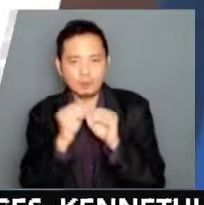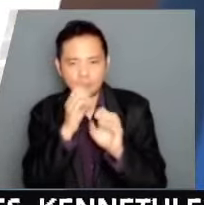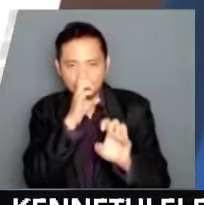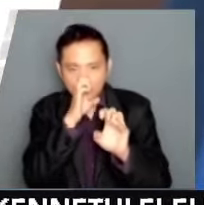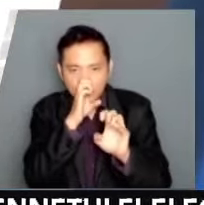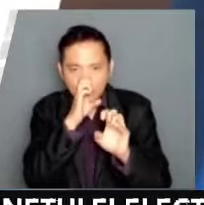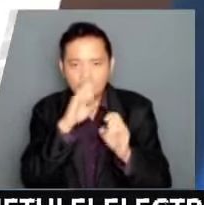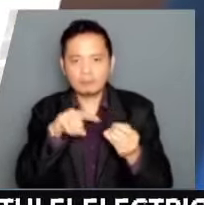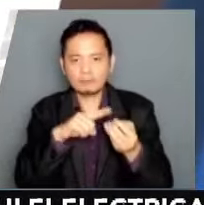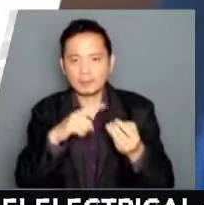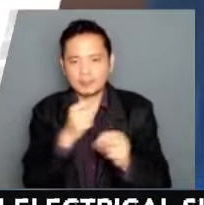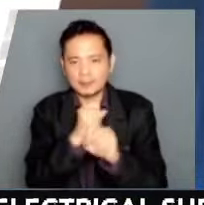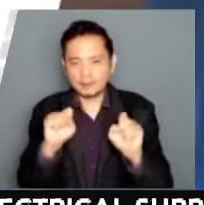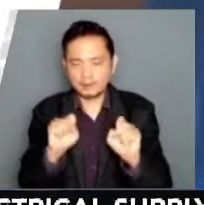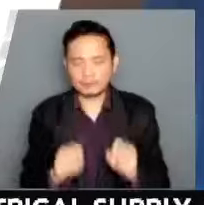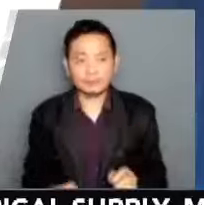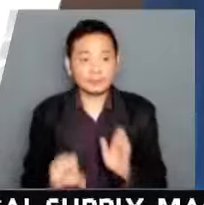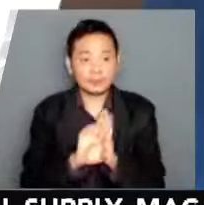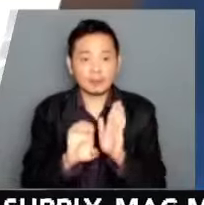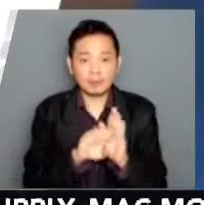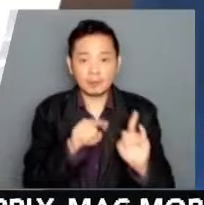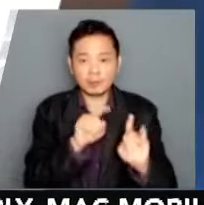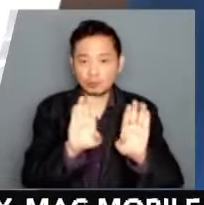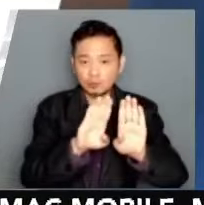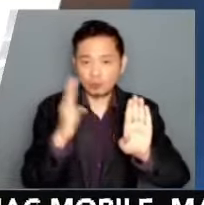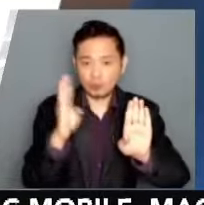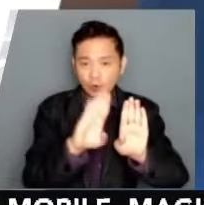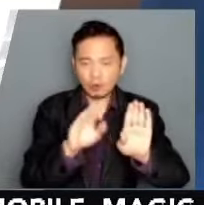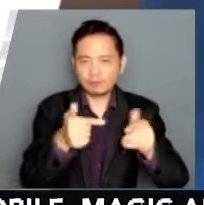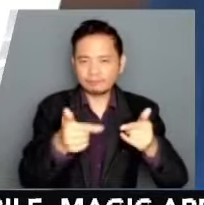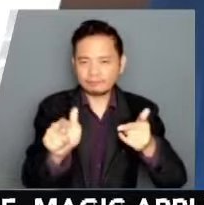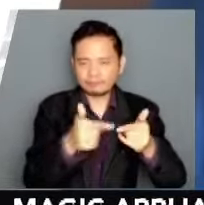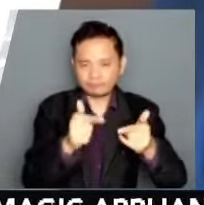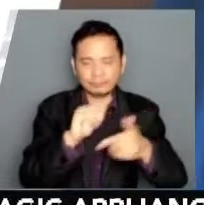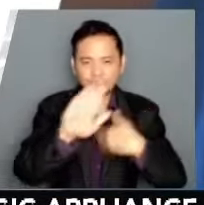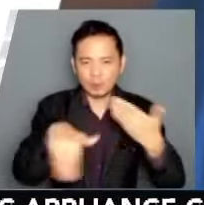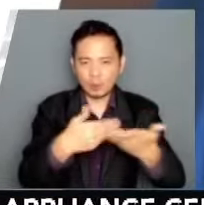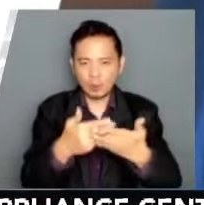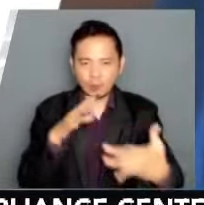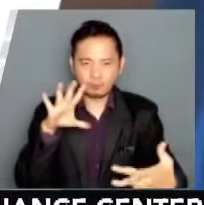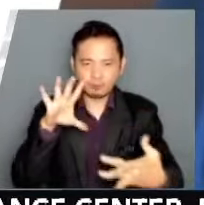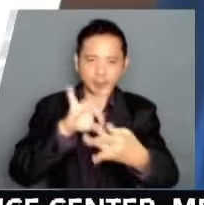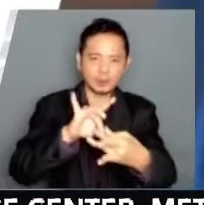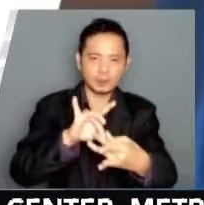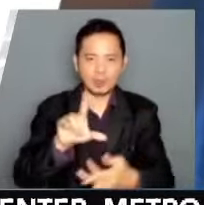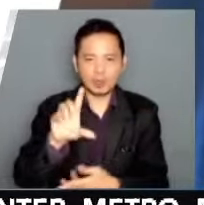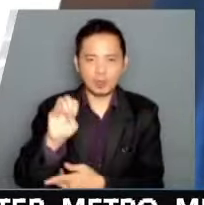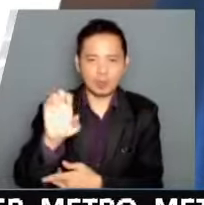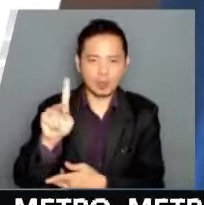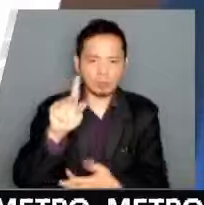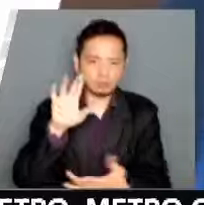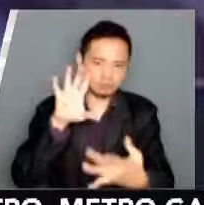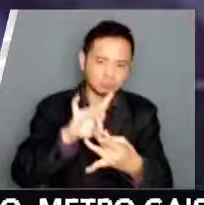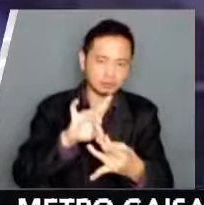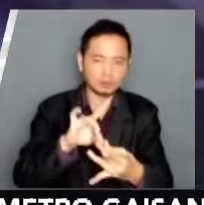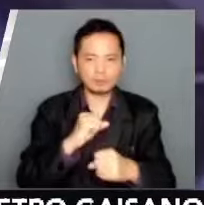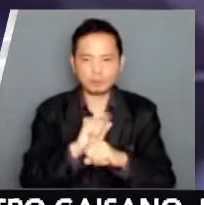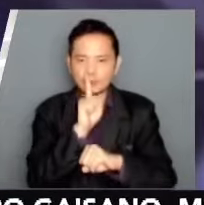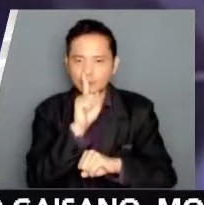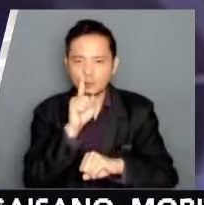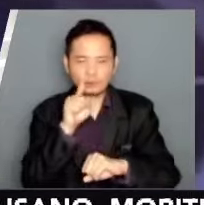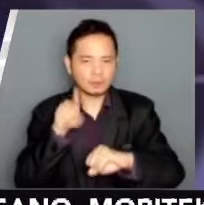angad lang ang ang gate amun para at least hindi siya masudlan na kinak na